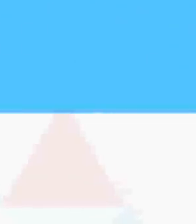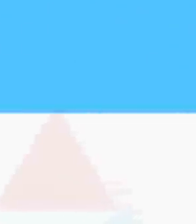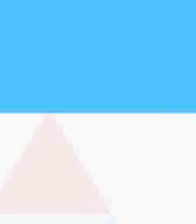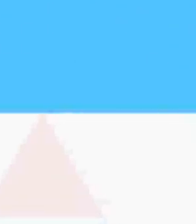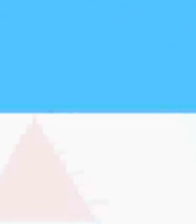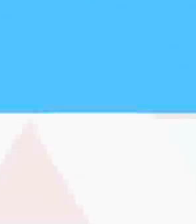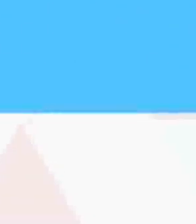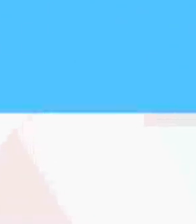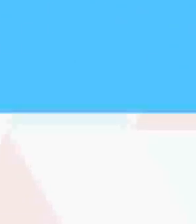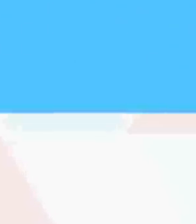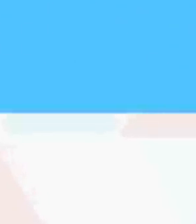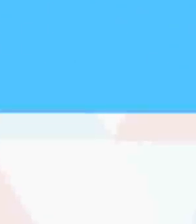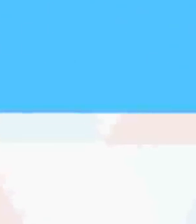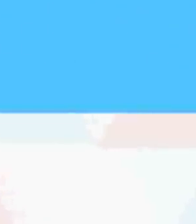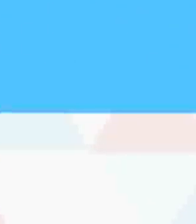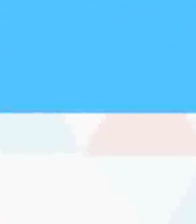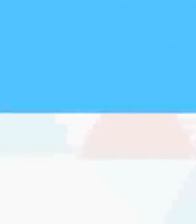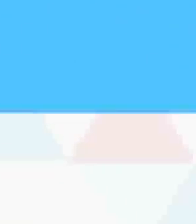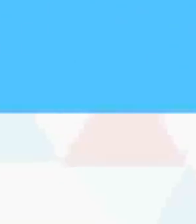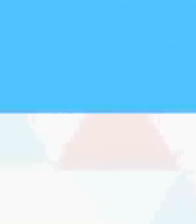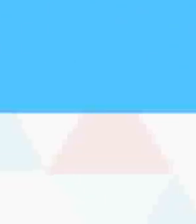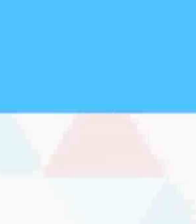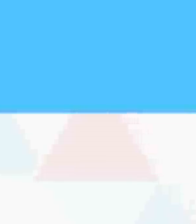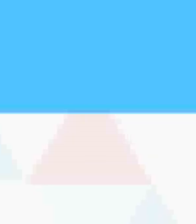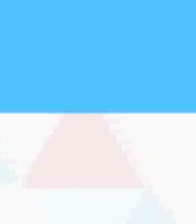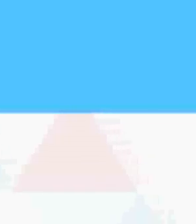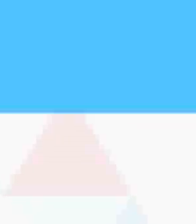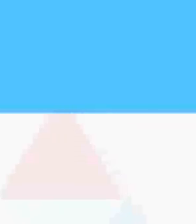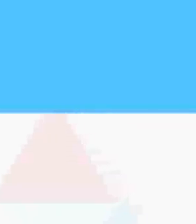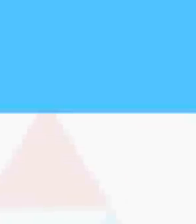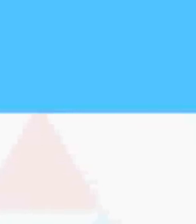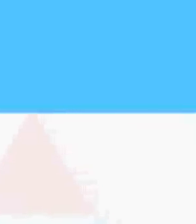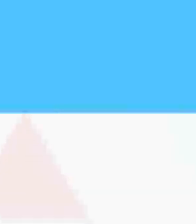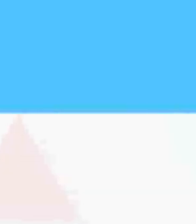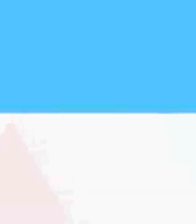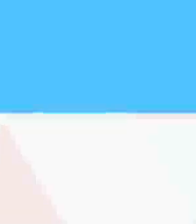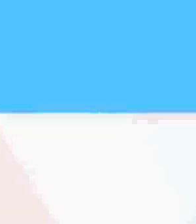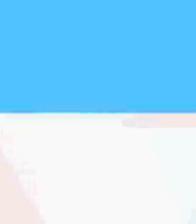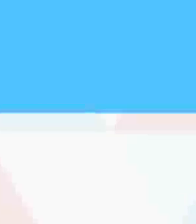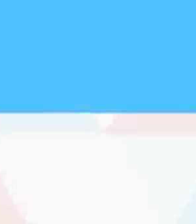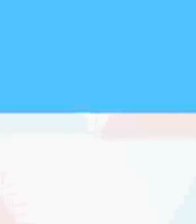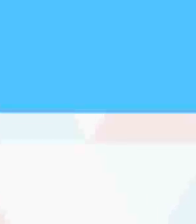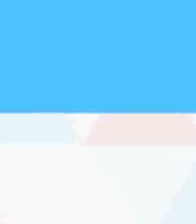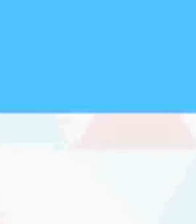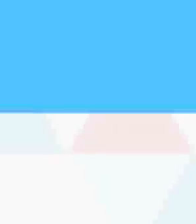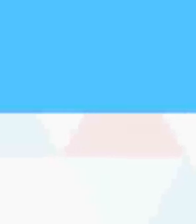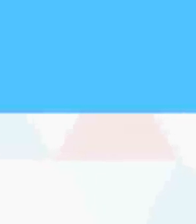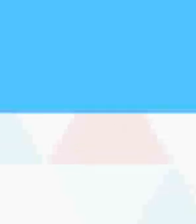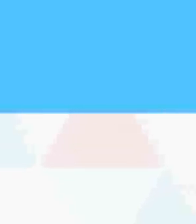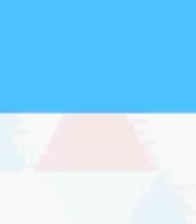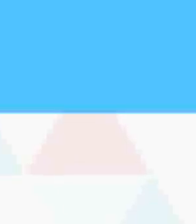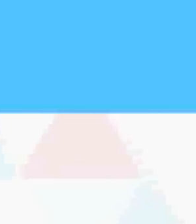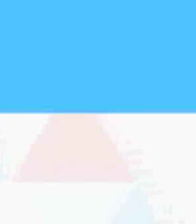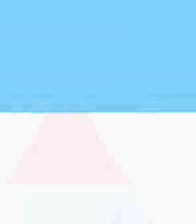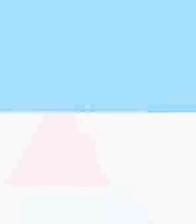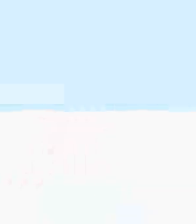신체적 체벌은 아이의 정서에 어떤 영향을 끼치나요? 다른 훈육 방법은 없나요?